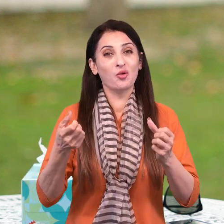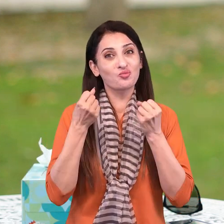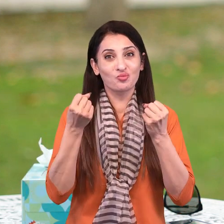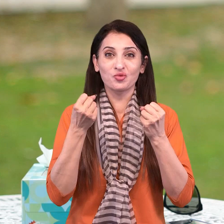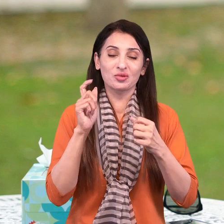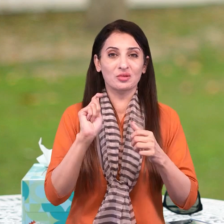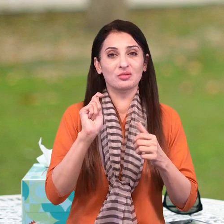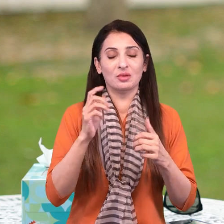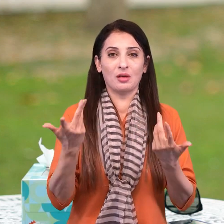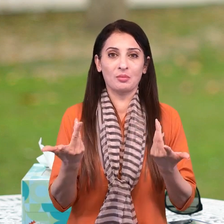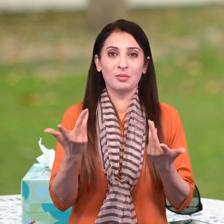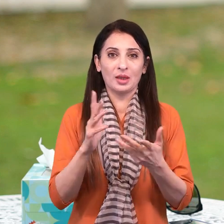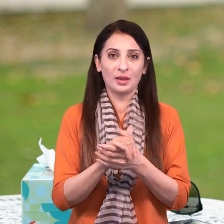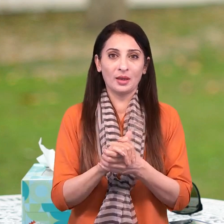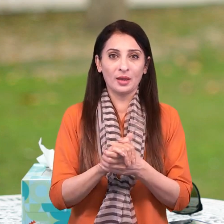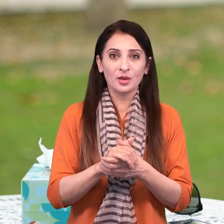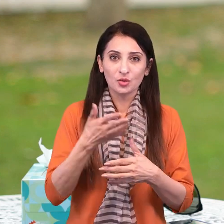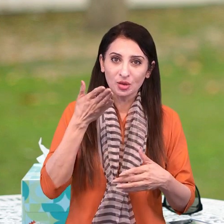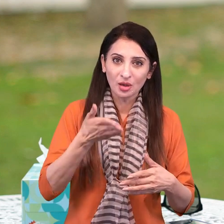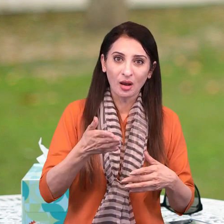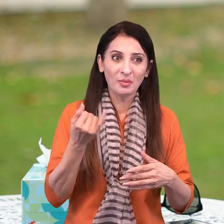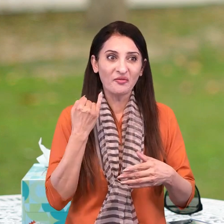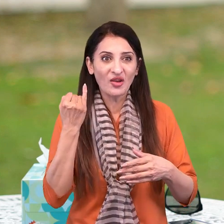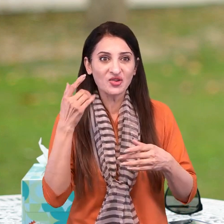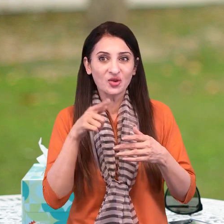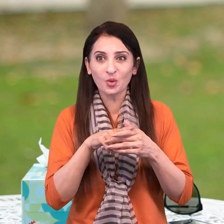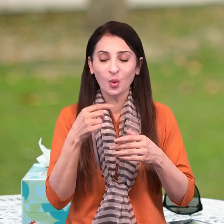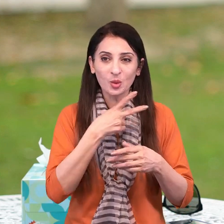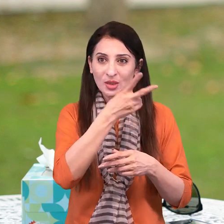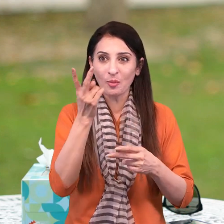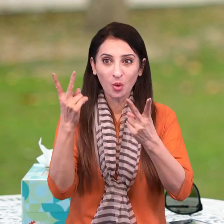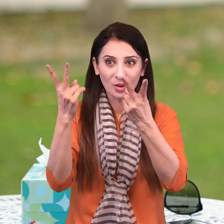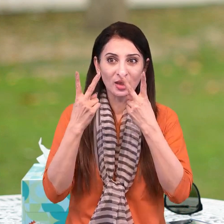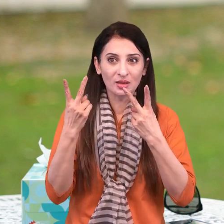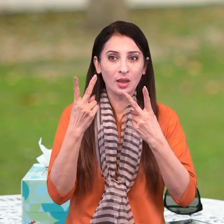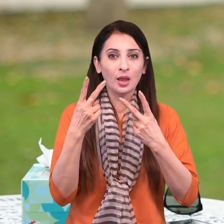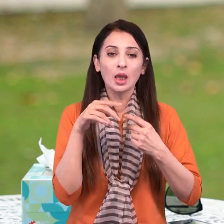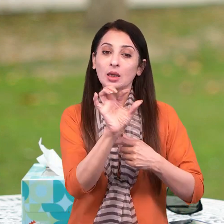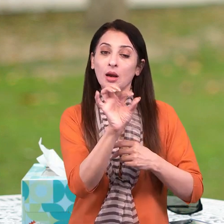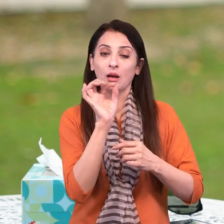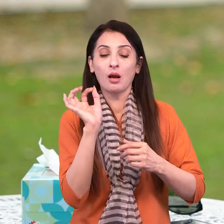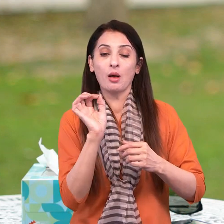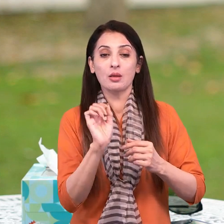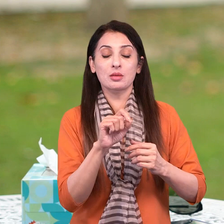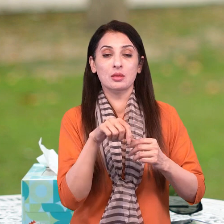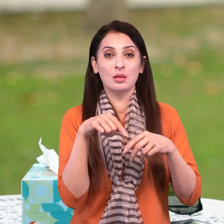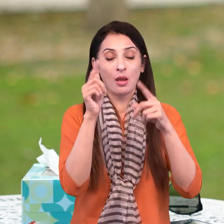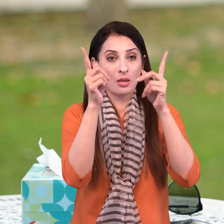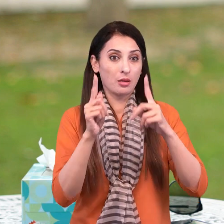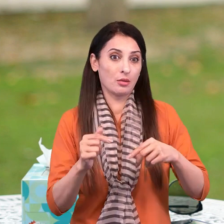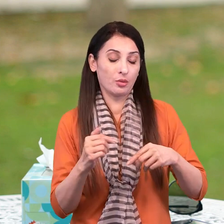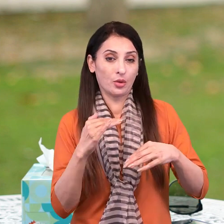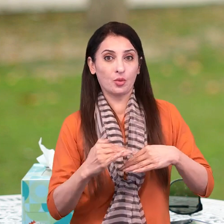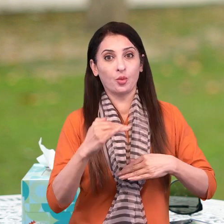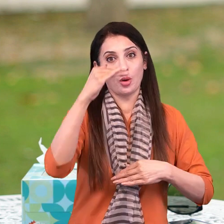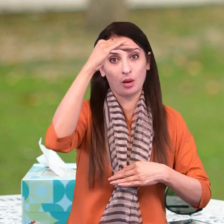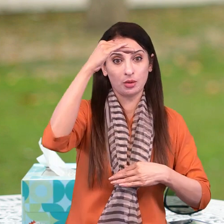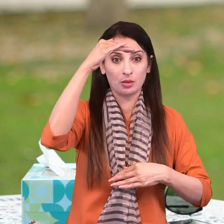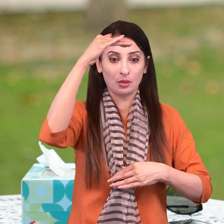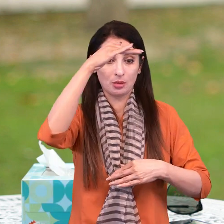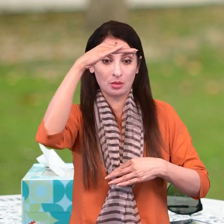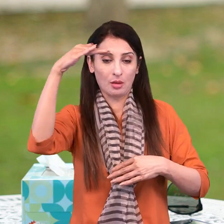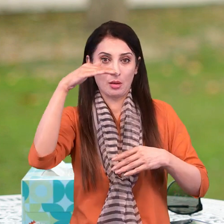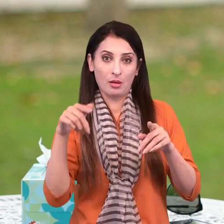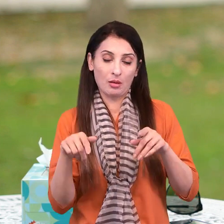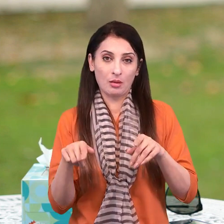vast term और बड़ा मुश्किल काम है, because जो हमारे यहाँ पर फैशन को कंसिडर किया जाता है वो एक स्पेसिफिक बॉडी टाइप होनी चाहिए